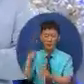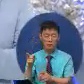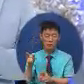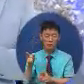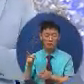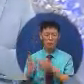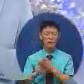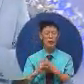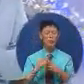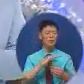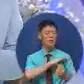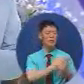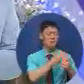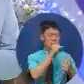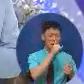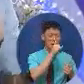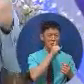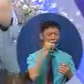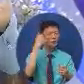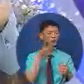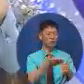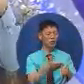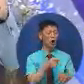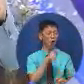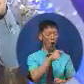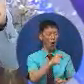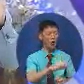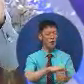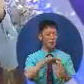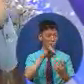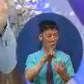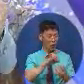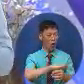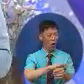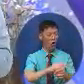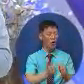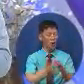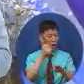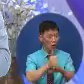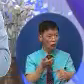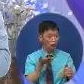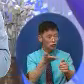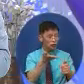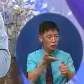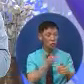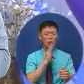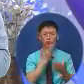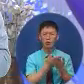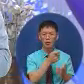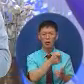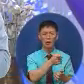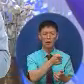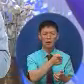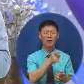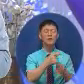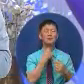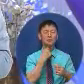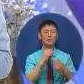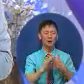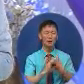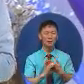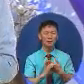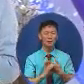그래서 유능하다고 느끼게 해주는 것, 자기가 선택한 과제를 성공할 수 있게 만들어주는 게 굉장히 중요해요.